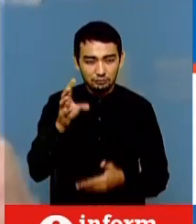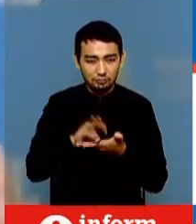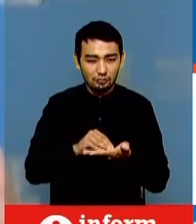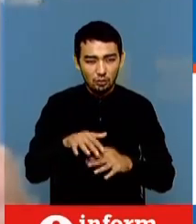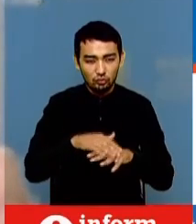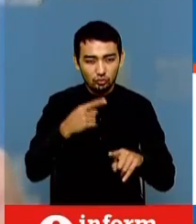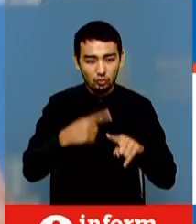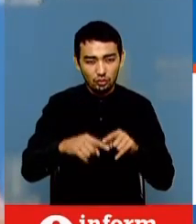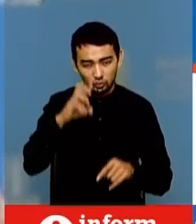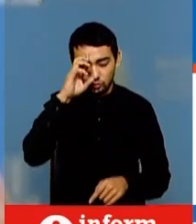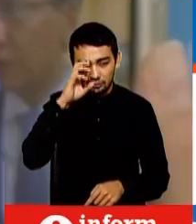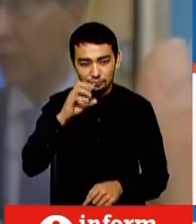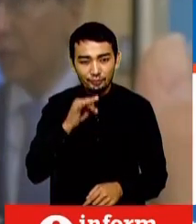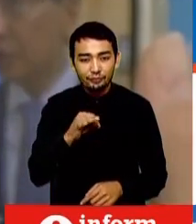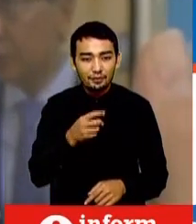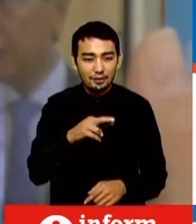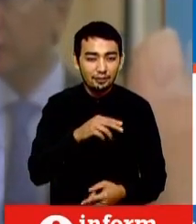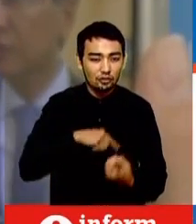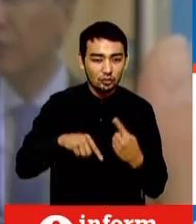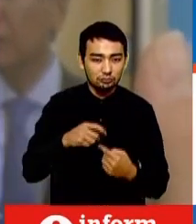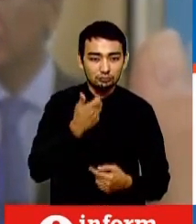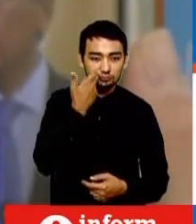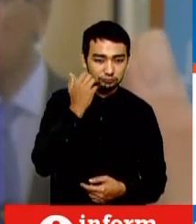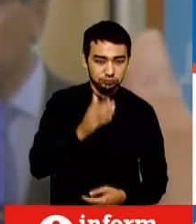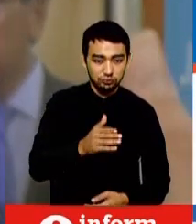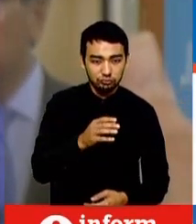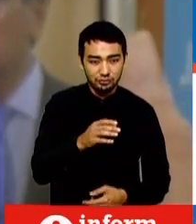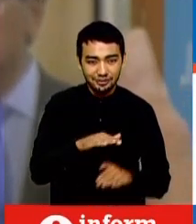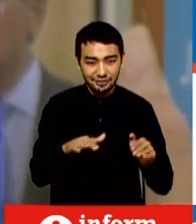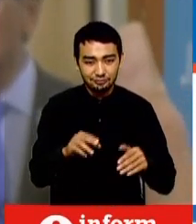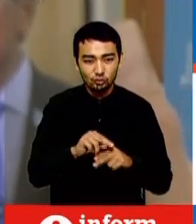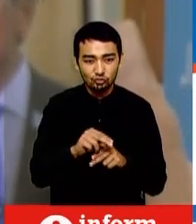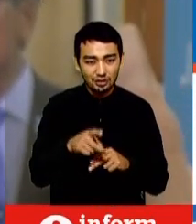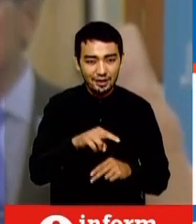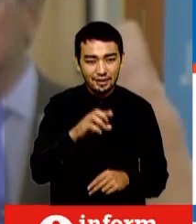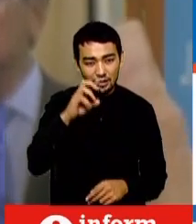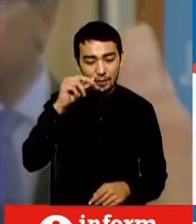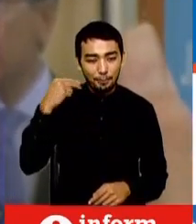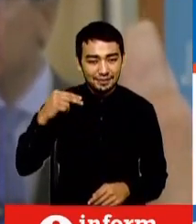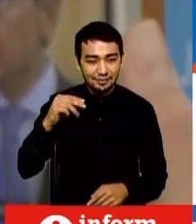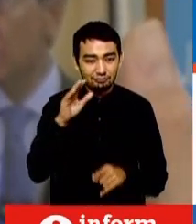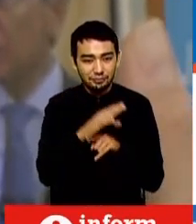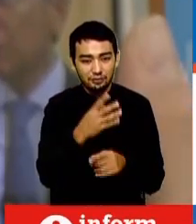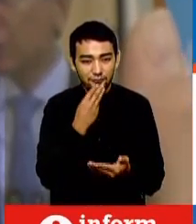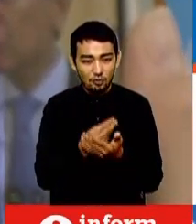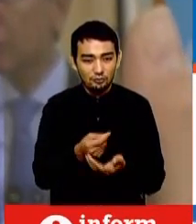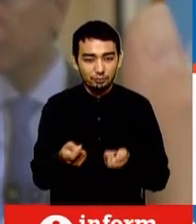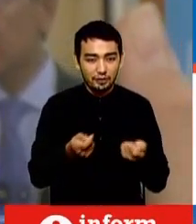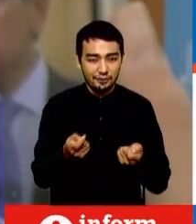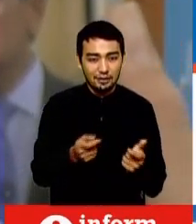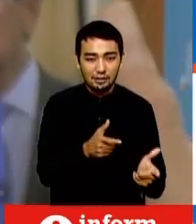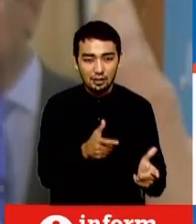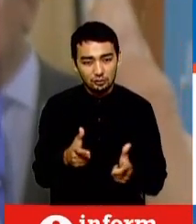это дополнительная возможность для наших граждан. Вот сейчас президент в своем послании сказал о том, что правительство